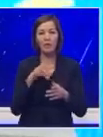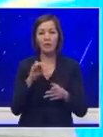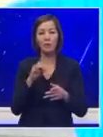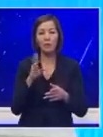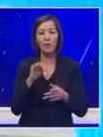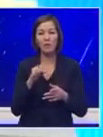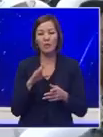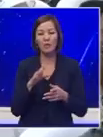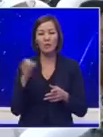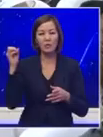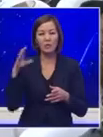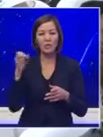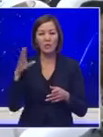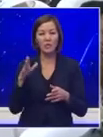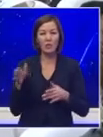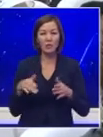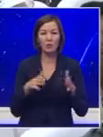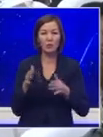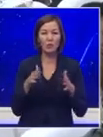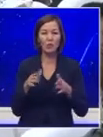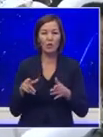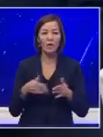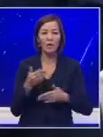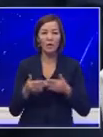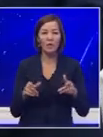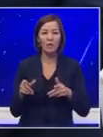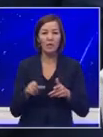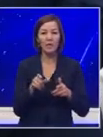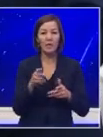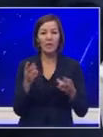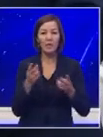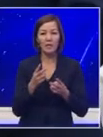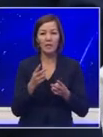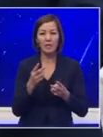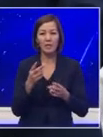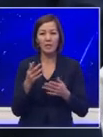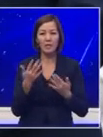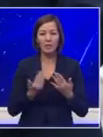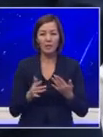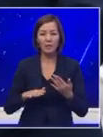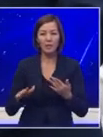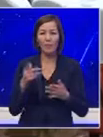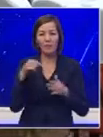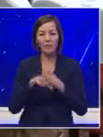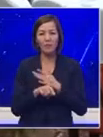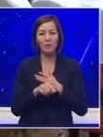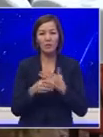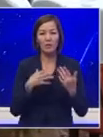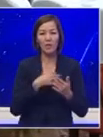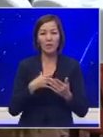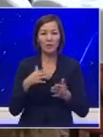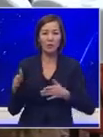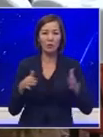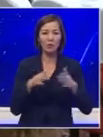болса, жарық шамдар мен тротуарлар керек екенін айтады. Себебі елді мекен ішінен облыстық маңызды жол өтеді. Кешке